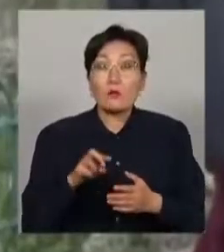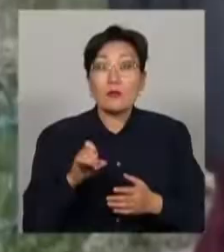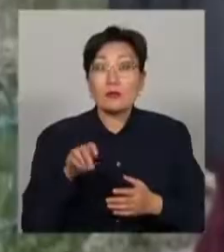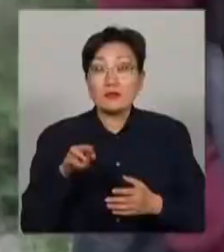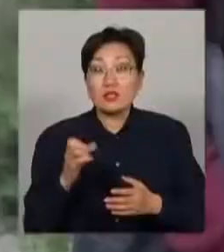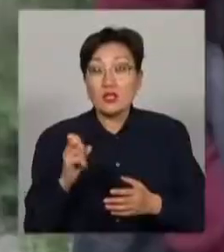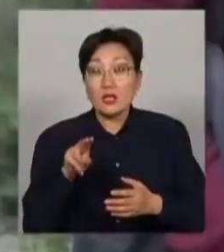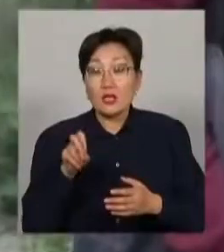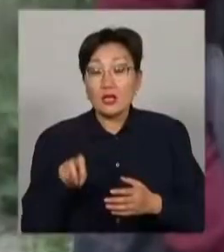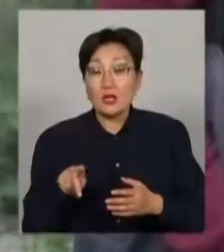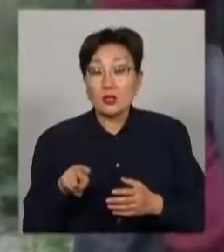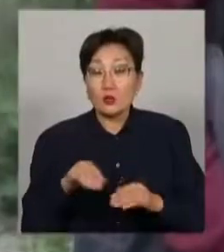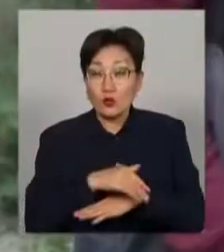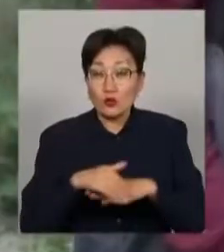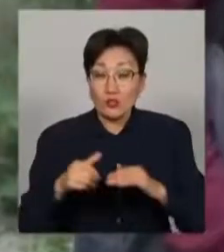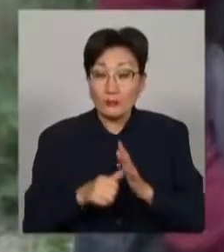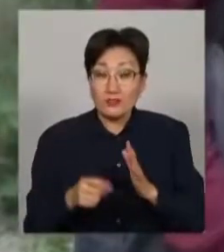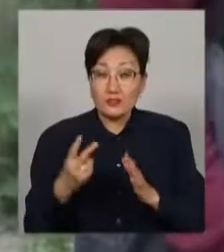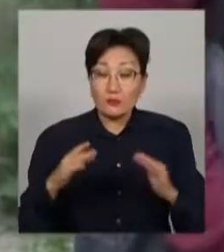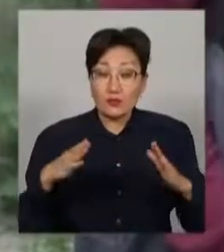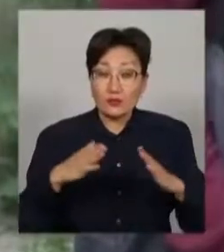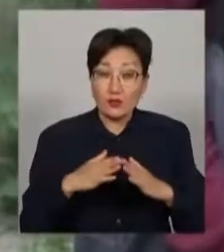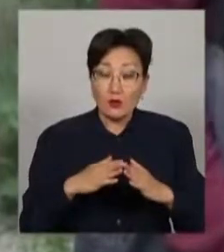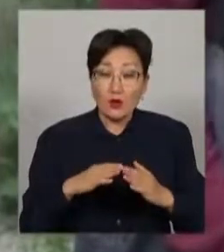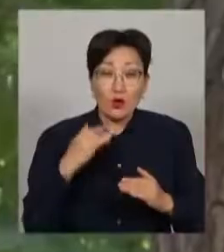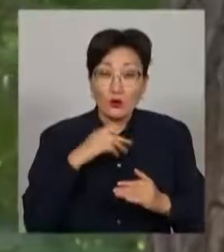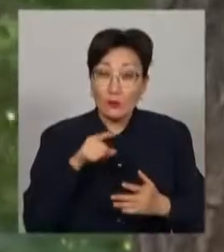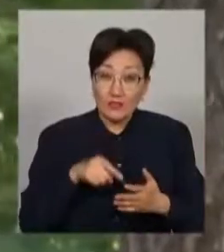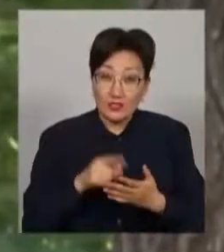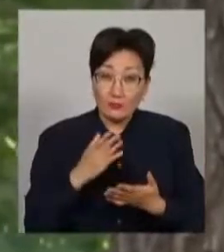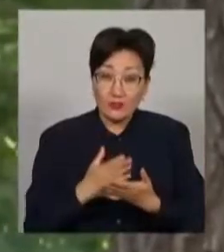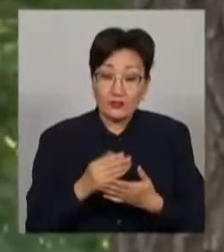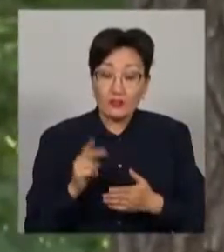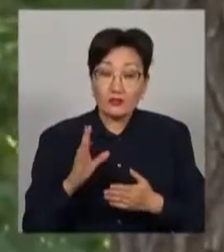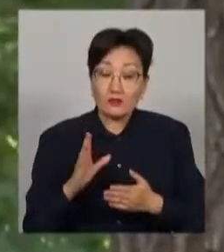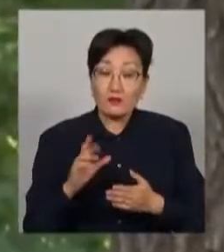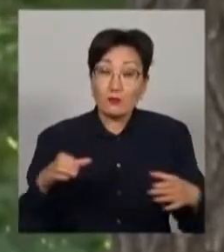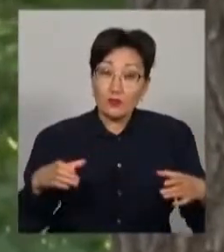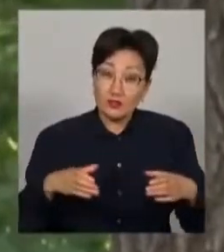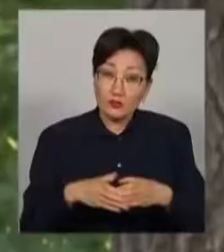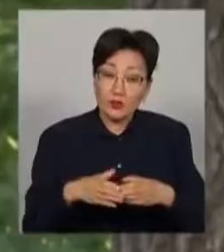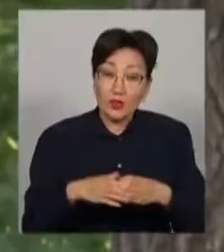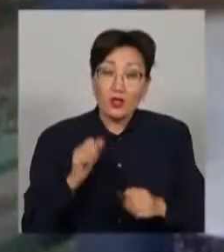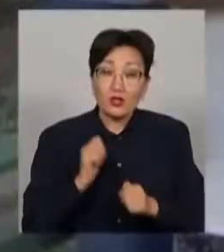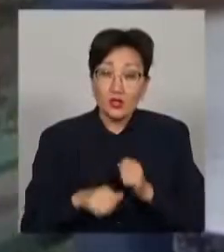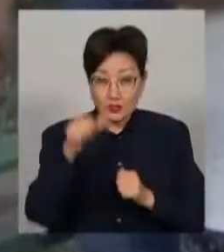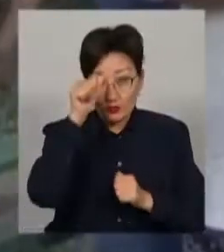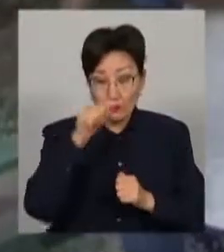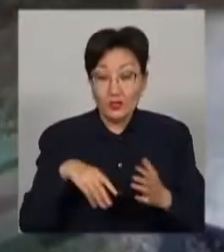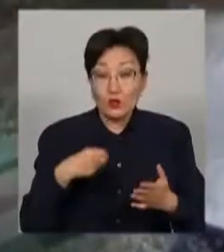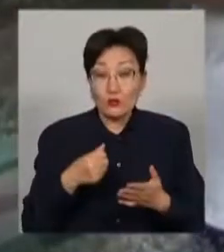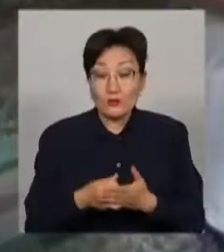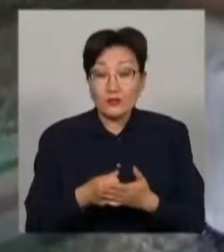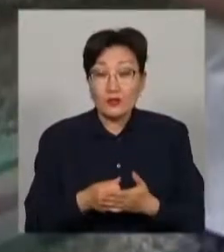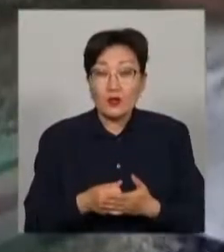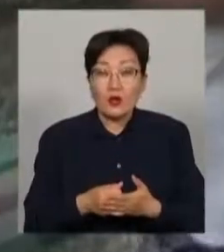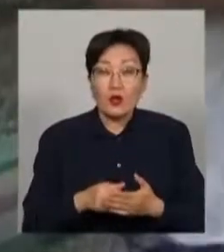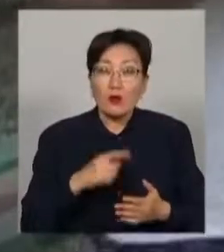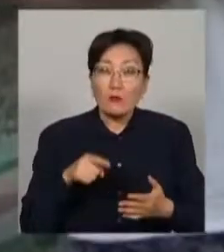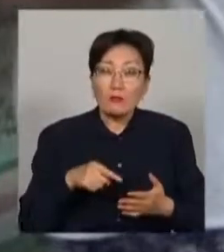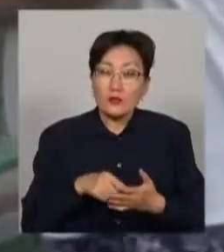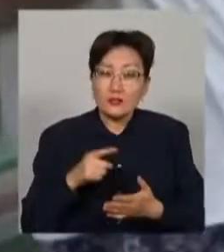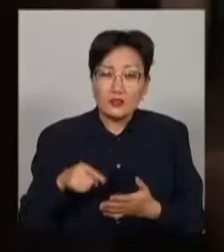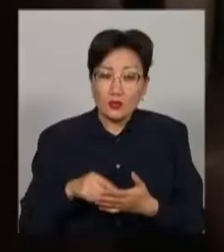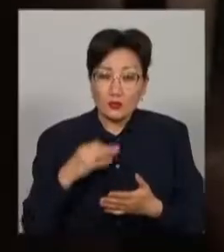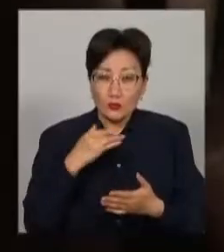көшесі 62-ші үйдің тұрғындары шешілмеген мәселе шашетектен дейді. Айтуларынша пәтер иелері кооперативіне ай сайын төлем жасаса да тұралап қалған түйткілдің